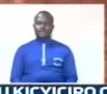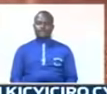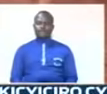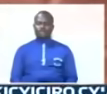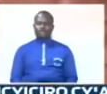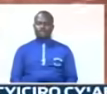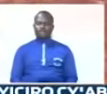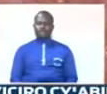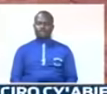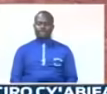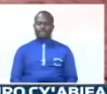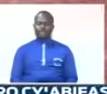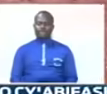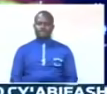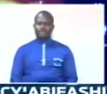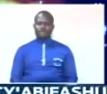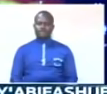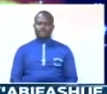mu turere twa Bugesera na Nyamasheke